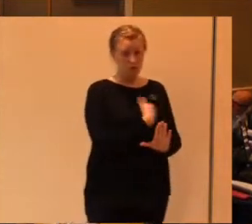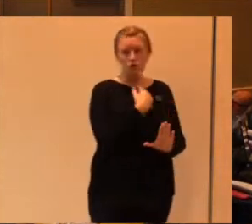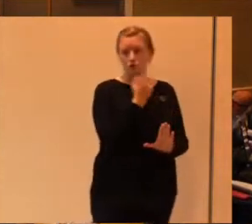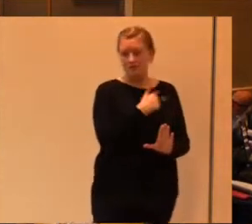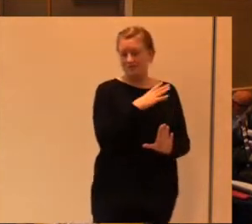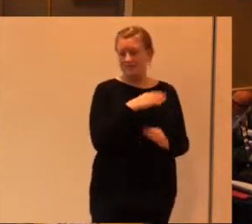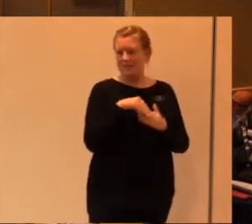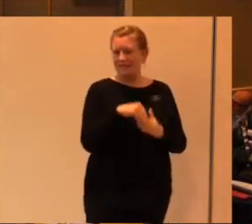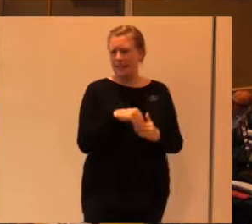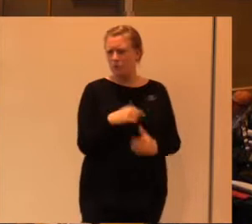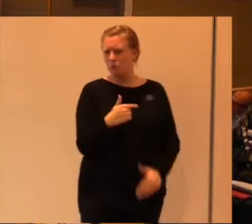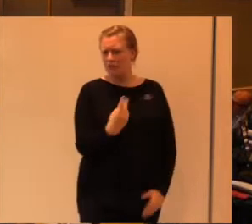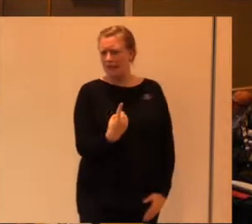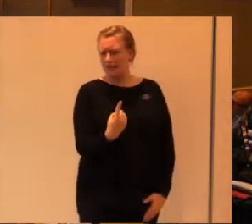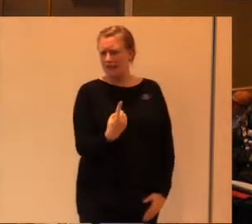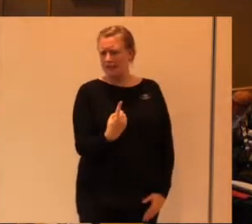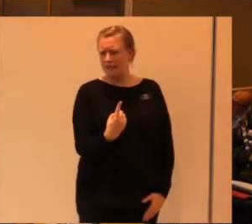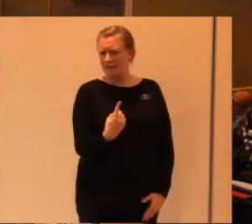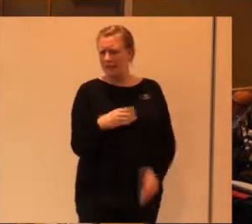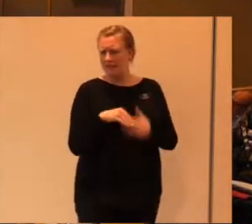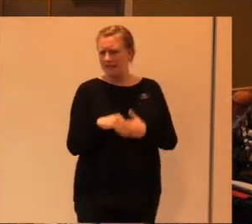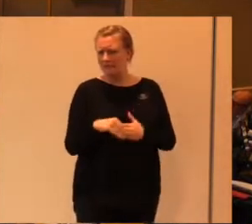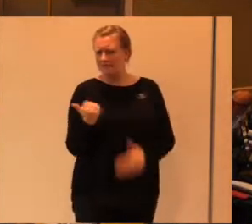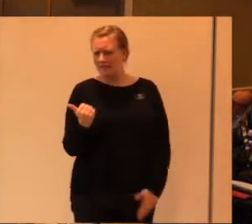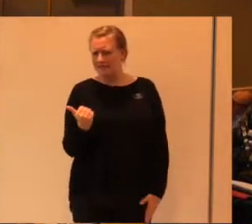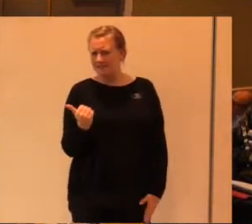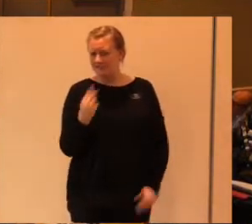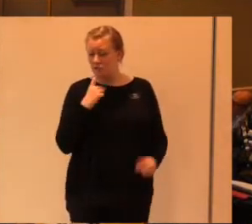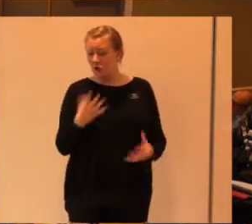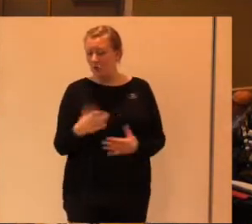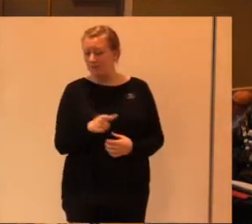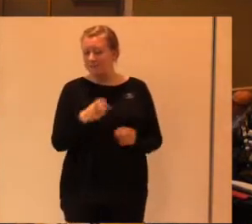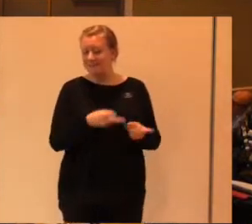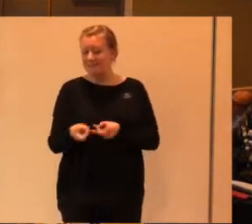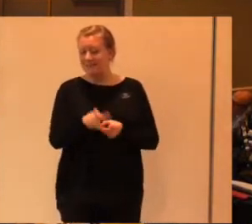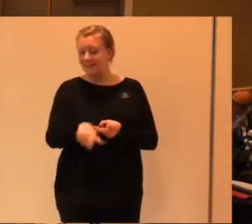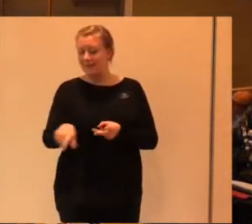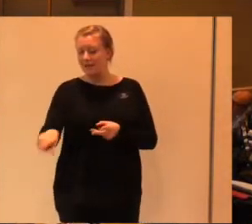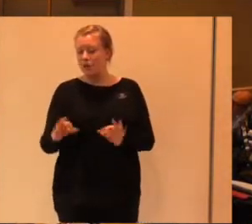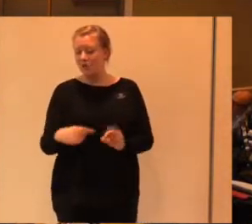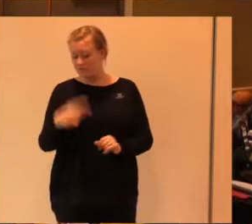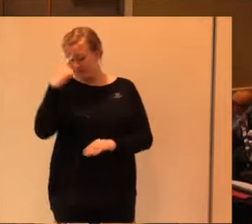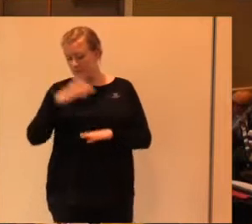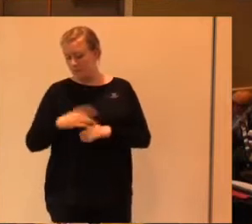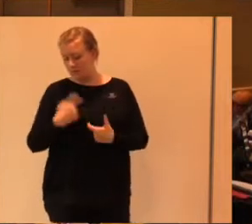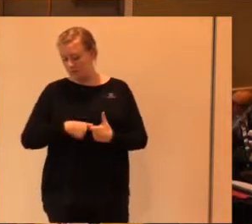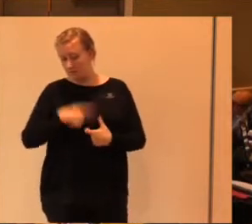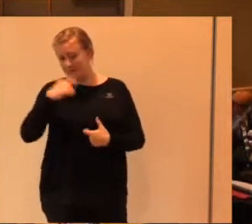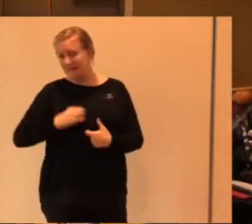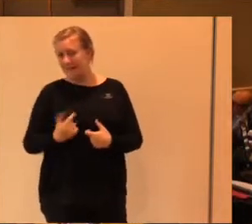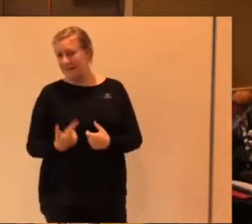guide 71, guide 6, som talar om för standardiserare vad de ska tänka på för att få in tillgänglighetskrav i sina